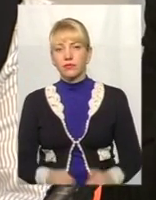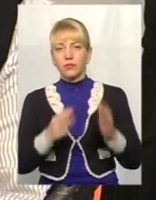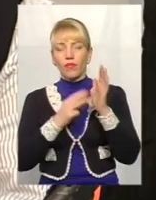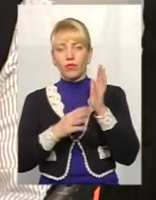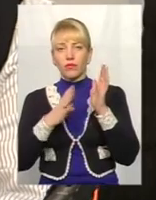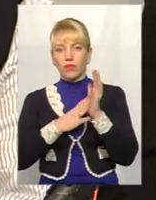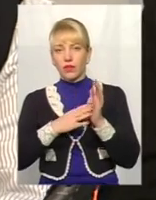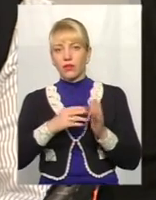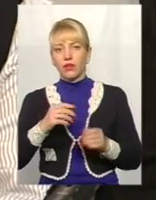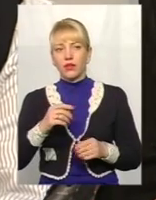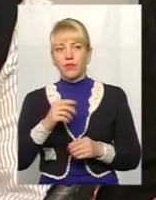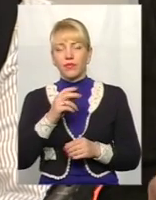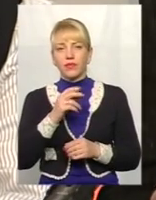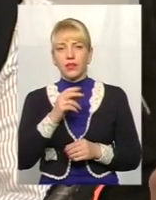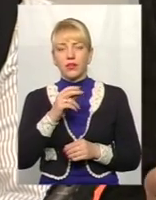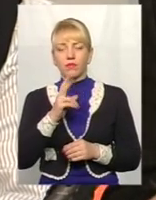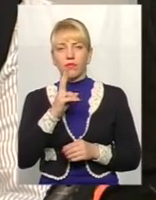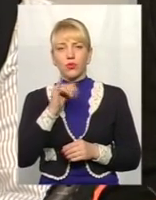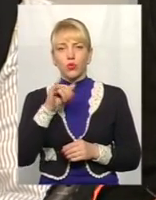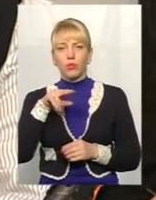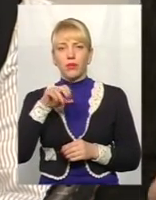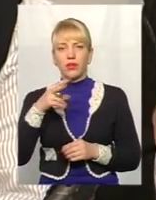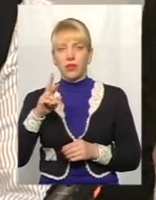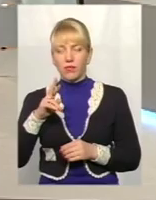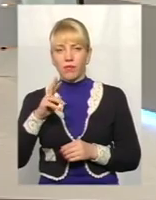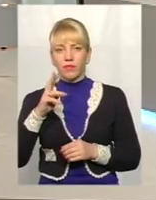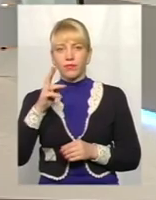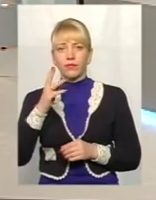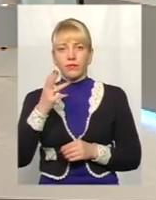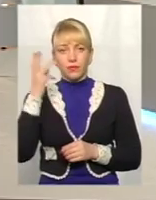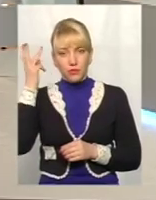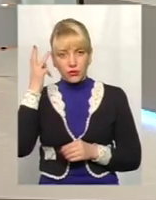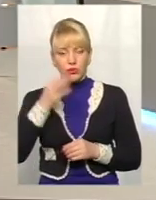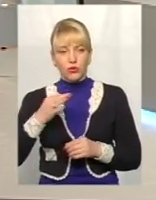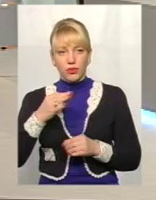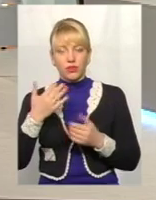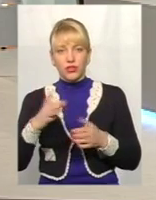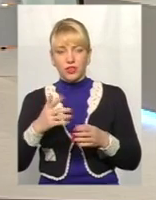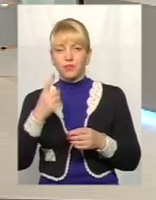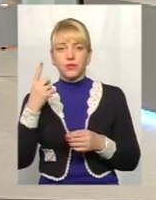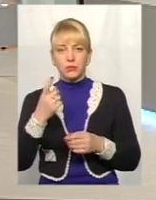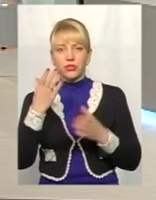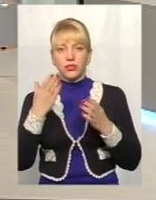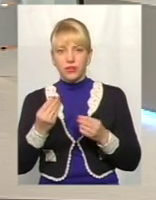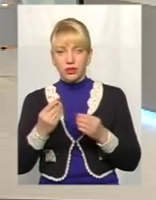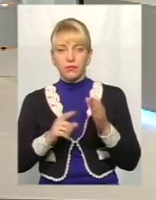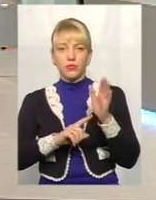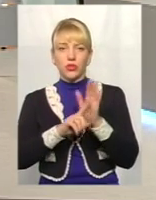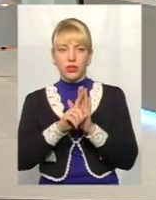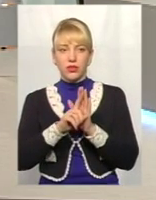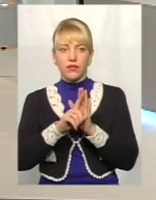89 жителів Купеля Волочиського району німці вже розстріляли. Вже з перших днів окупації Подільського краю